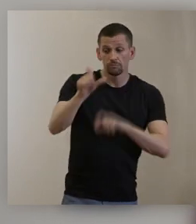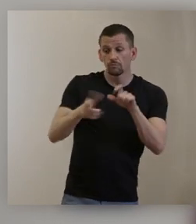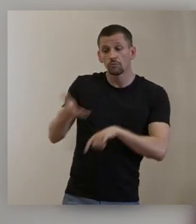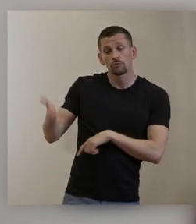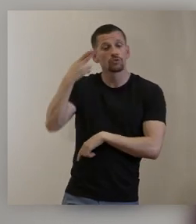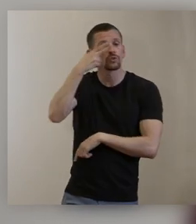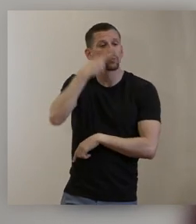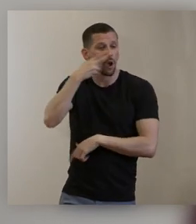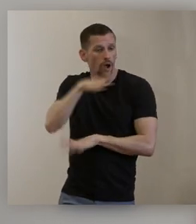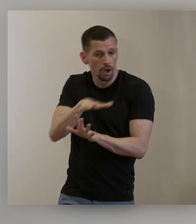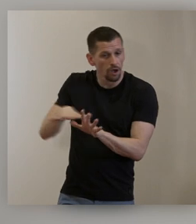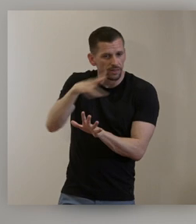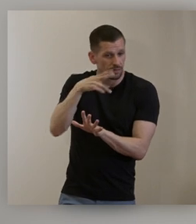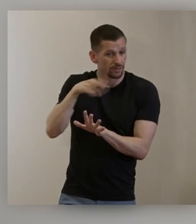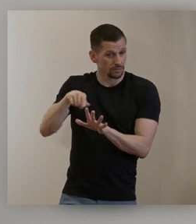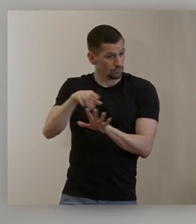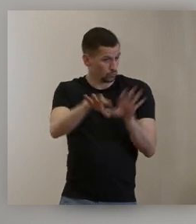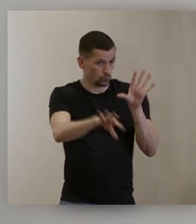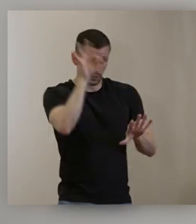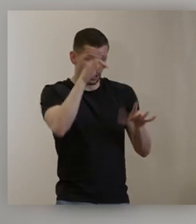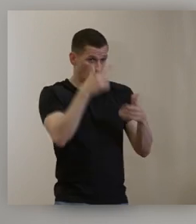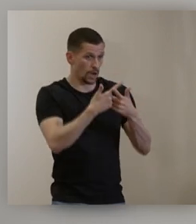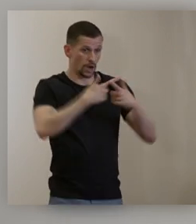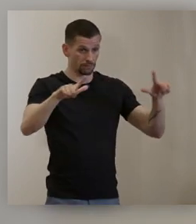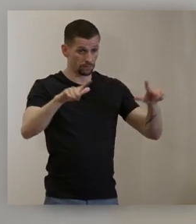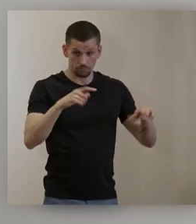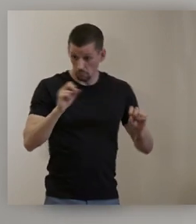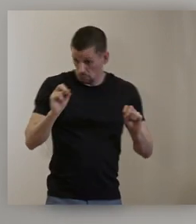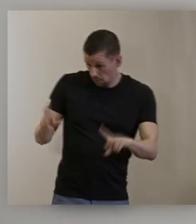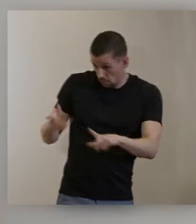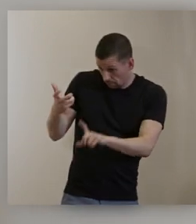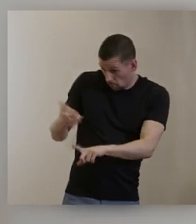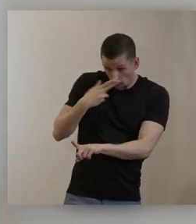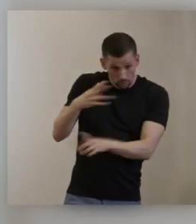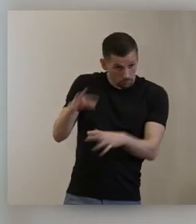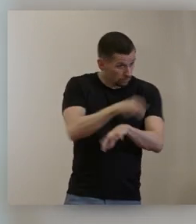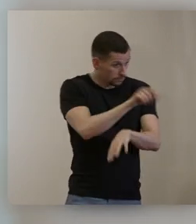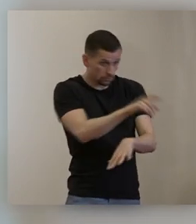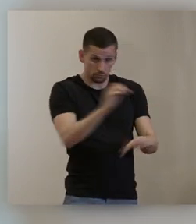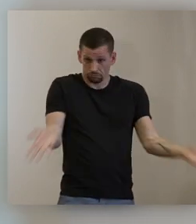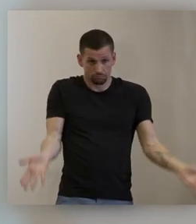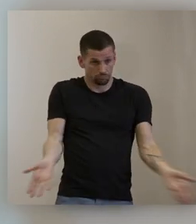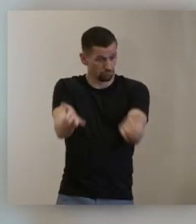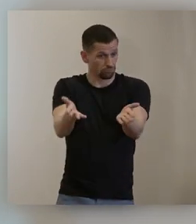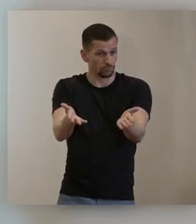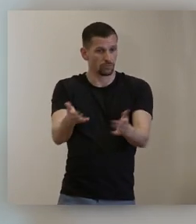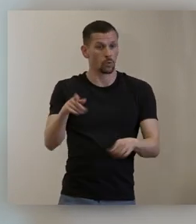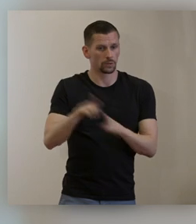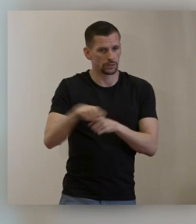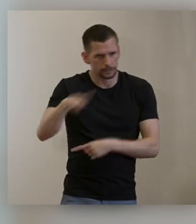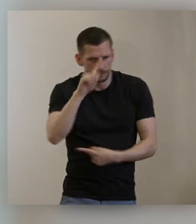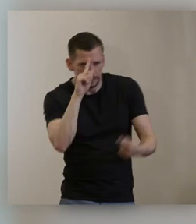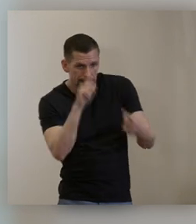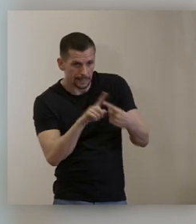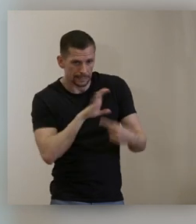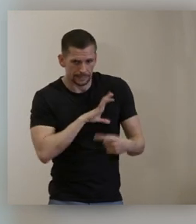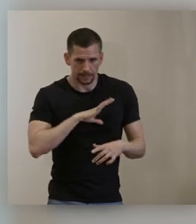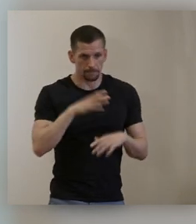acceptent qu'elles choisissent leurs époux comme elles le veulent, dans l'espoir de les attacher à la maison. Les maîtres veulent garder leurs